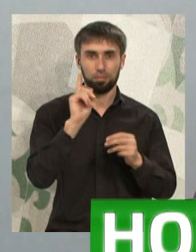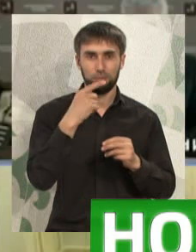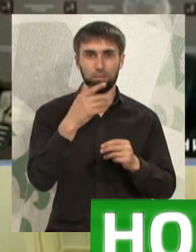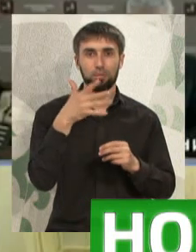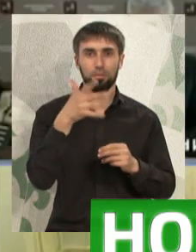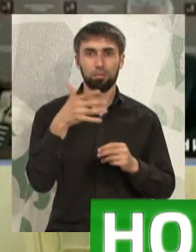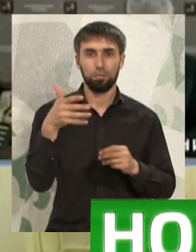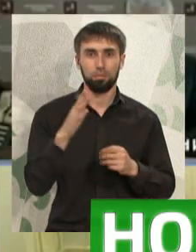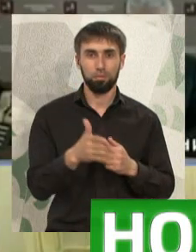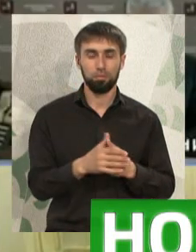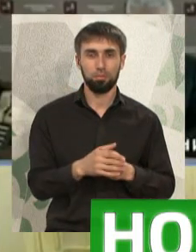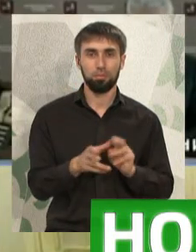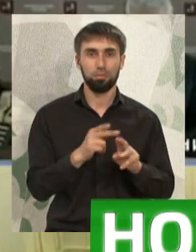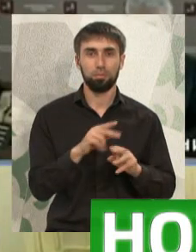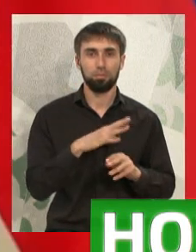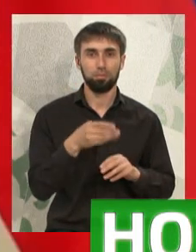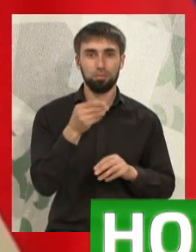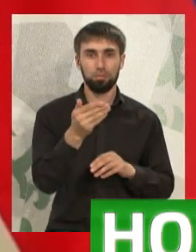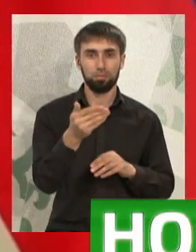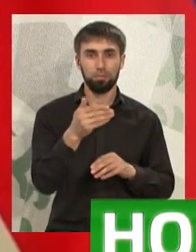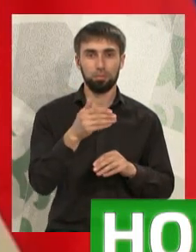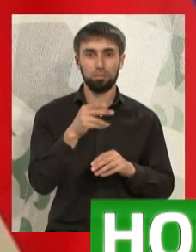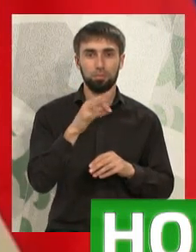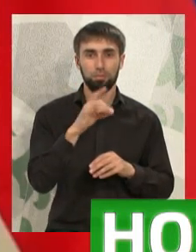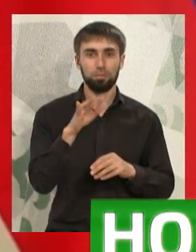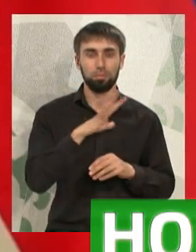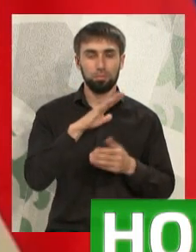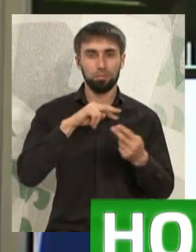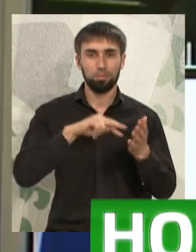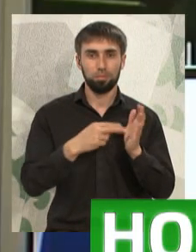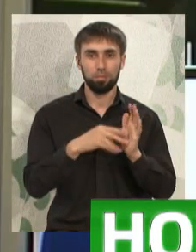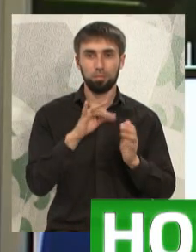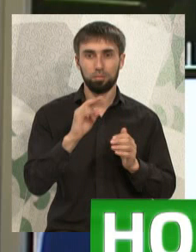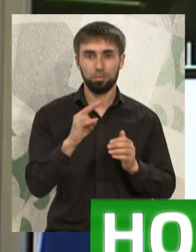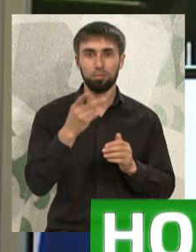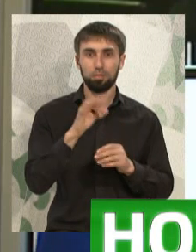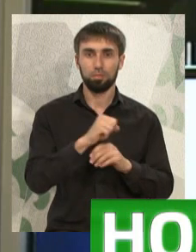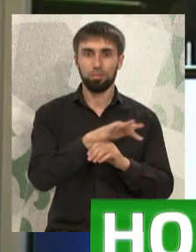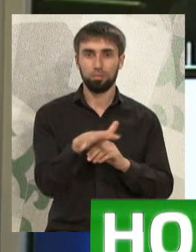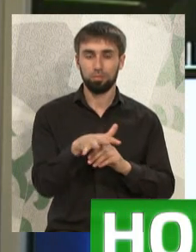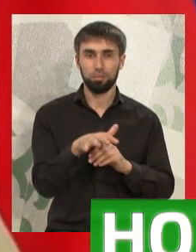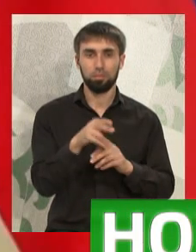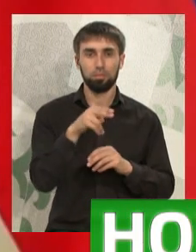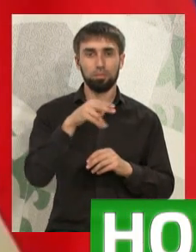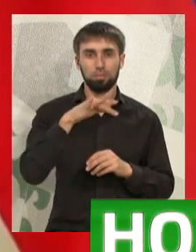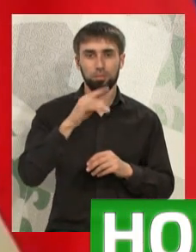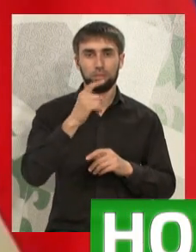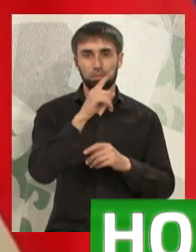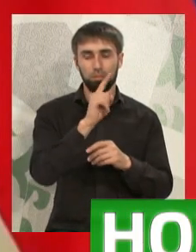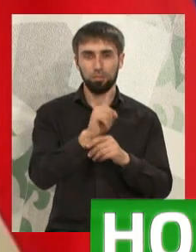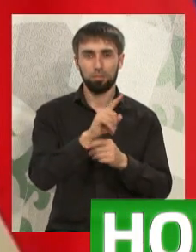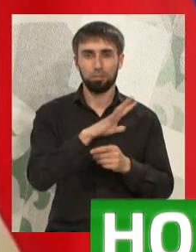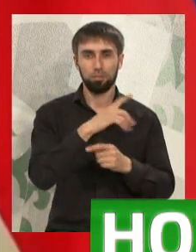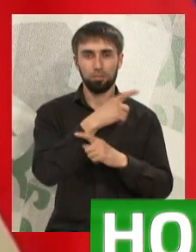рубля. Выплатить это пособие планировалось в июле, но в связи с ситуацией, связанной с распространением коронавируса, президент обязал регионы